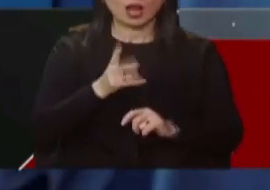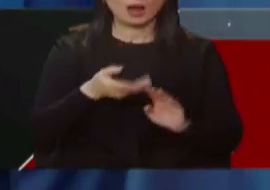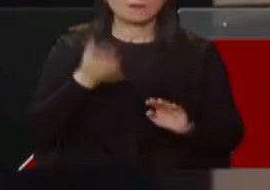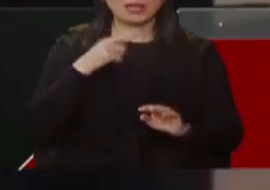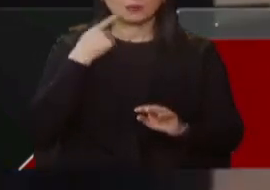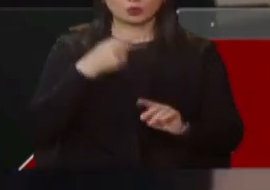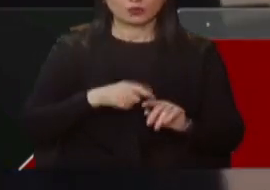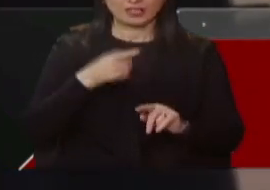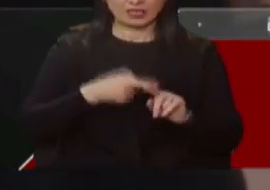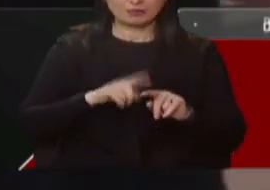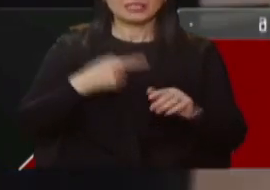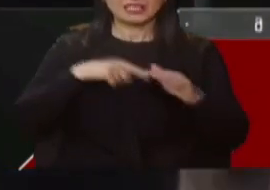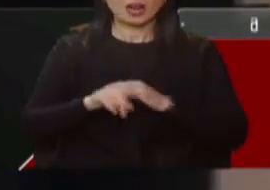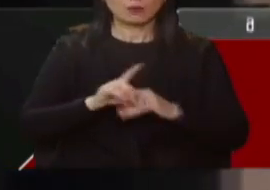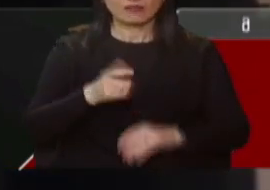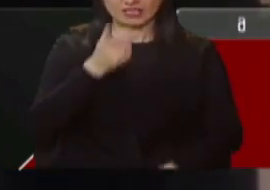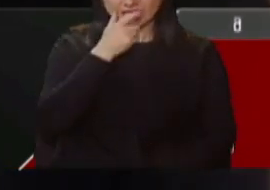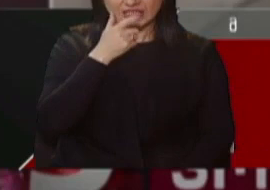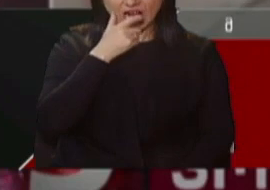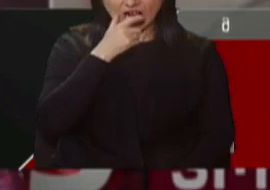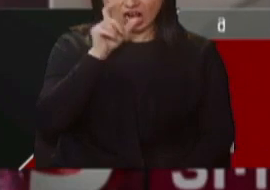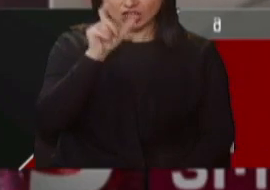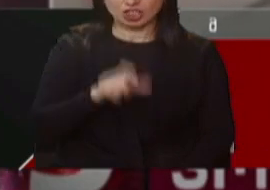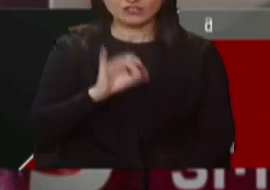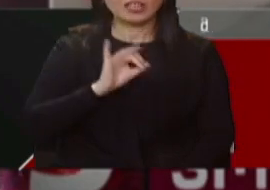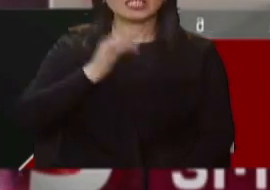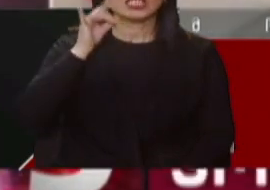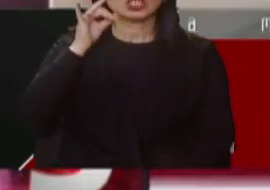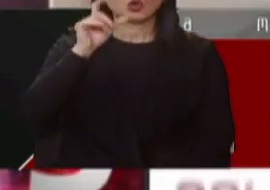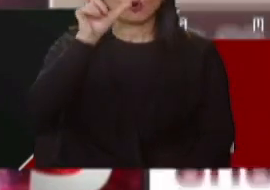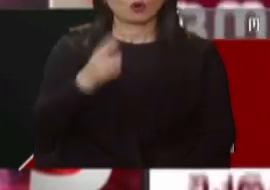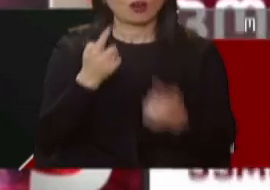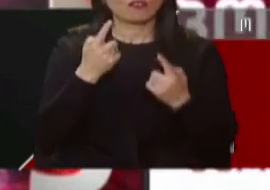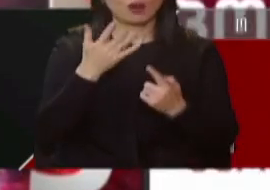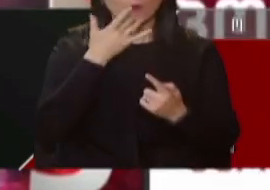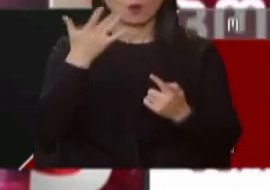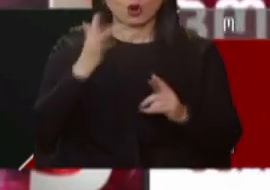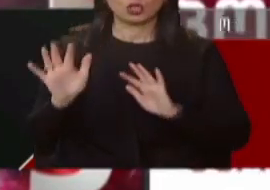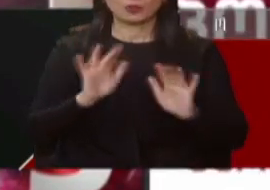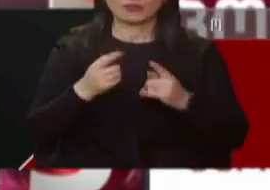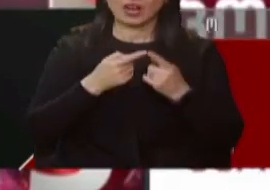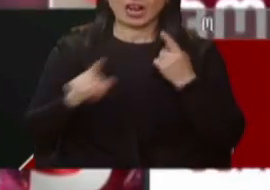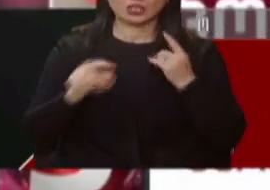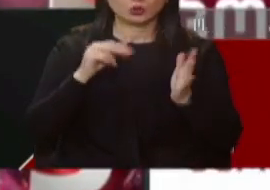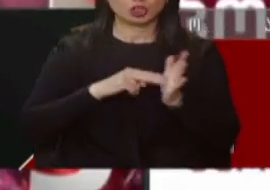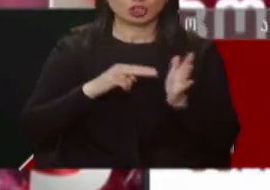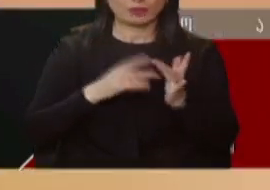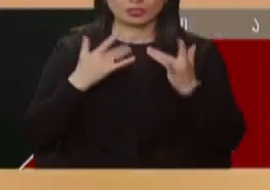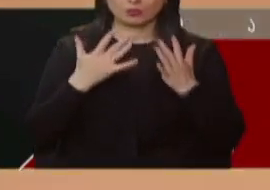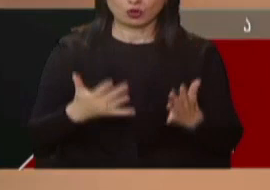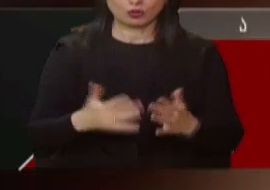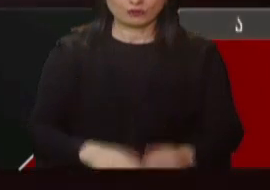მანამდეც უთქვამს იმის გამოც, რომ მიხეილ სააკაშვილი ისტორიული ფიგურაა, პოლიტიკური პროცესები განსხვავებულ შეფასებებს